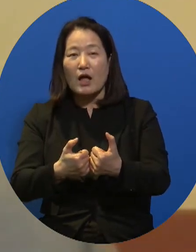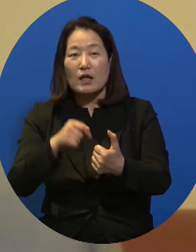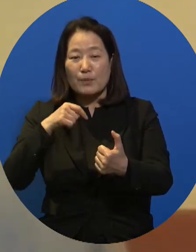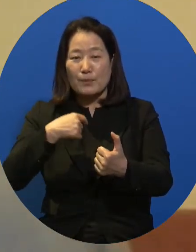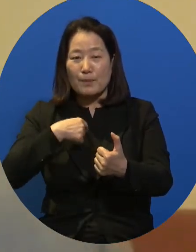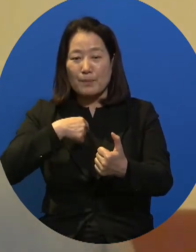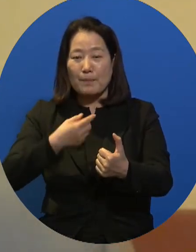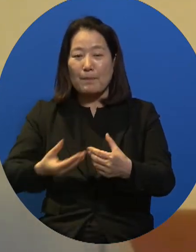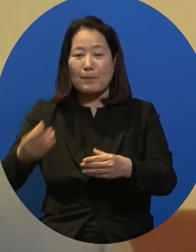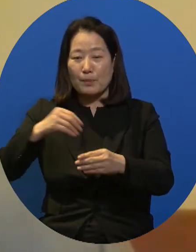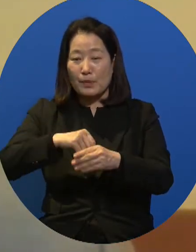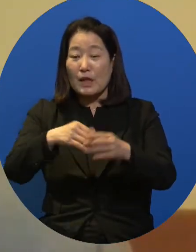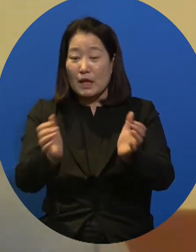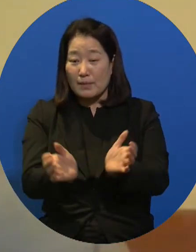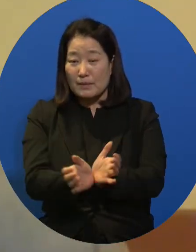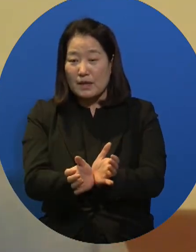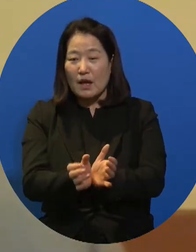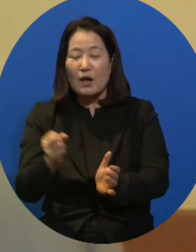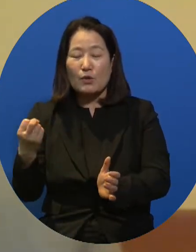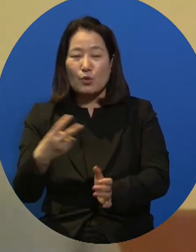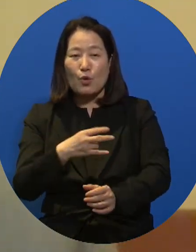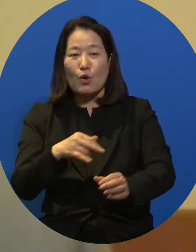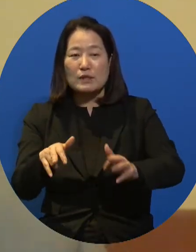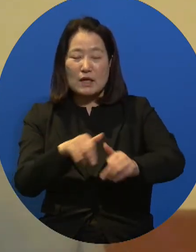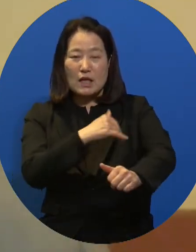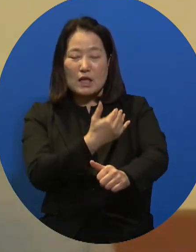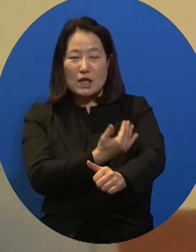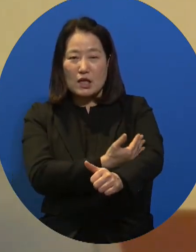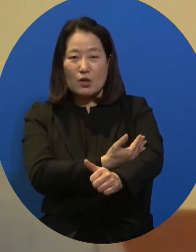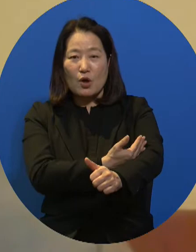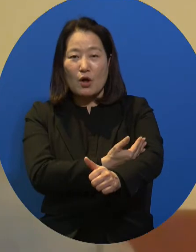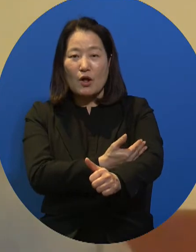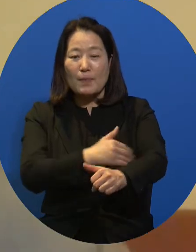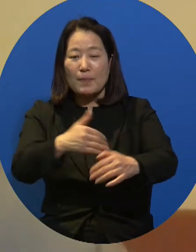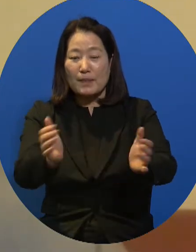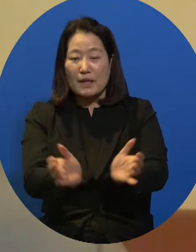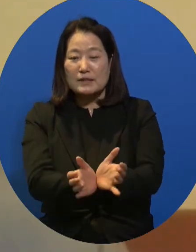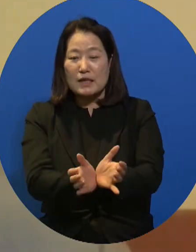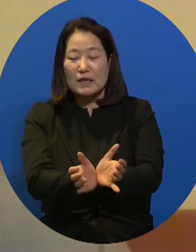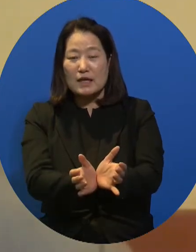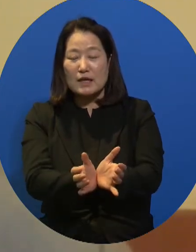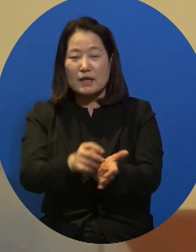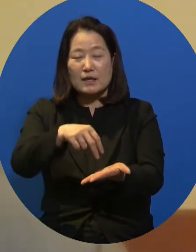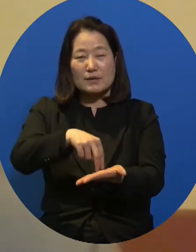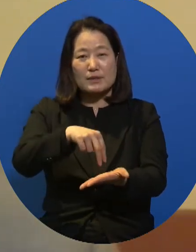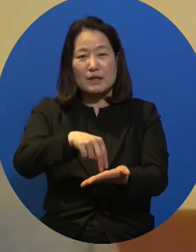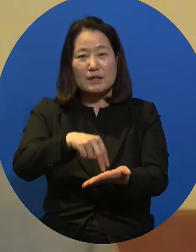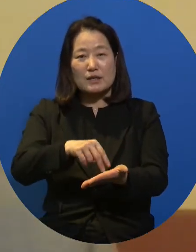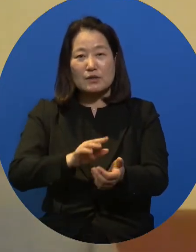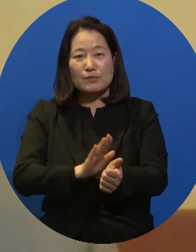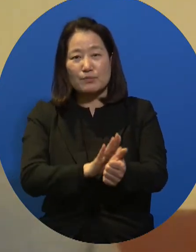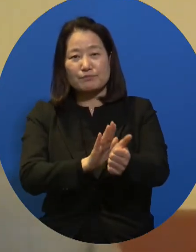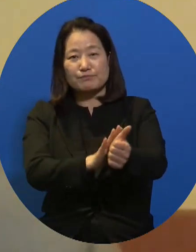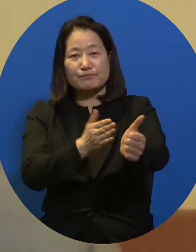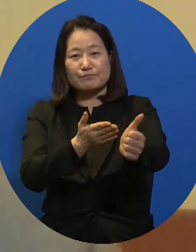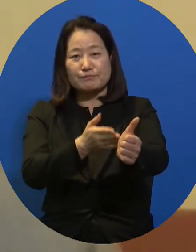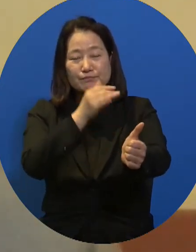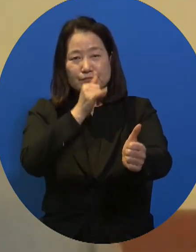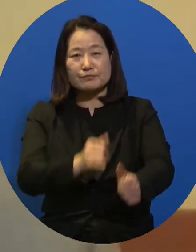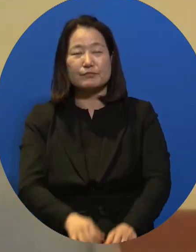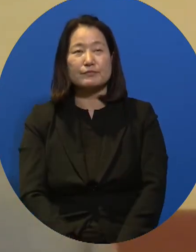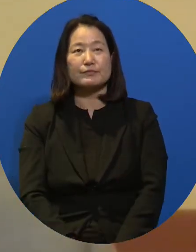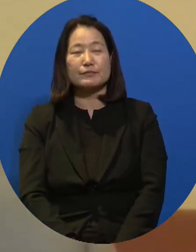그리고 장애인 인권을 옹호하는 활동가들이 주장하는 바가 이루어질 수 있기 때문이라고 생각합니다. 많은 사람들이